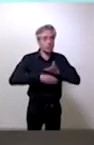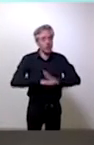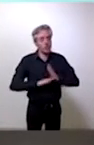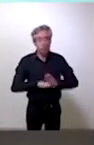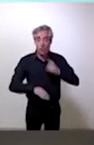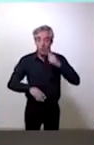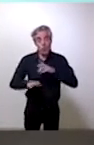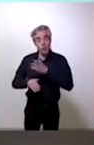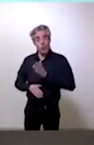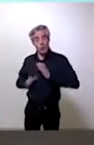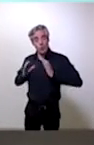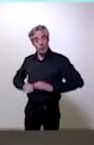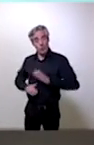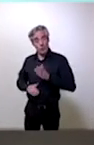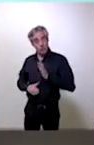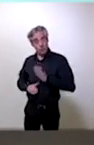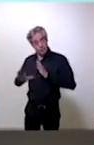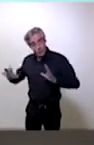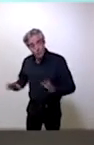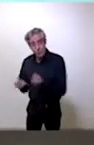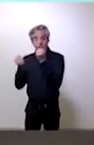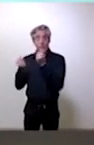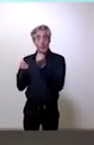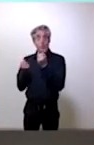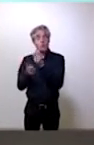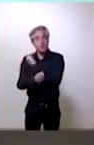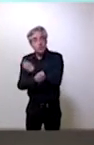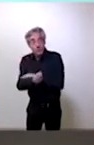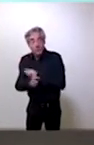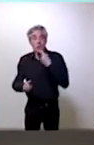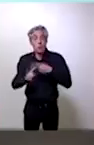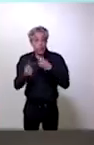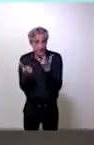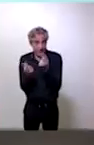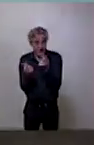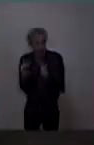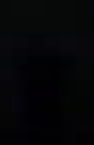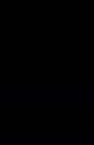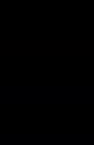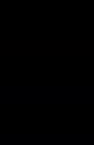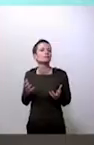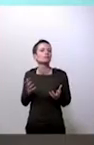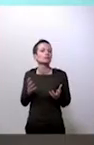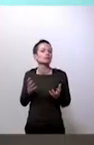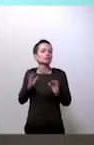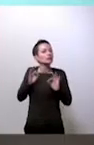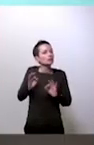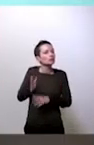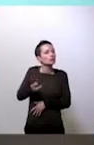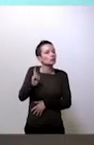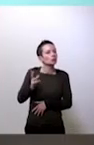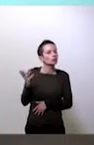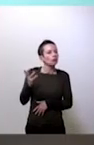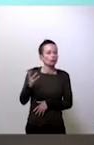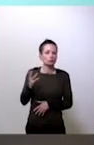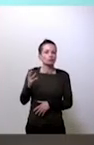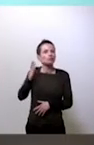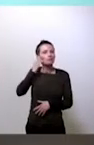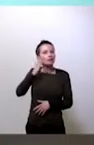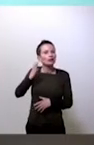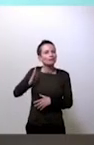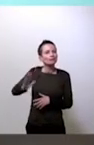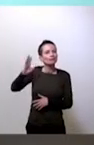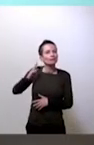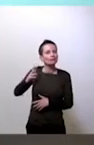sauver sportivement et financièrement le club des Girondins. Après la période des